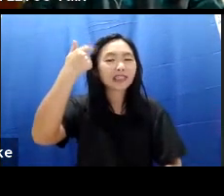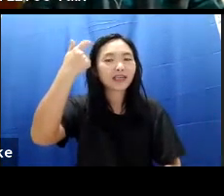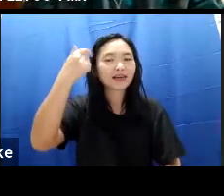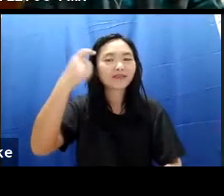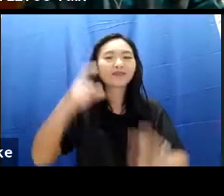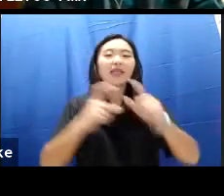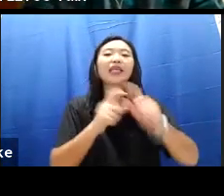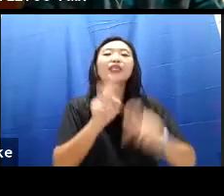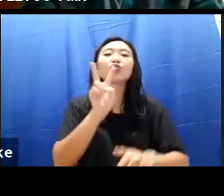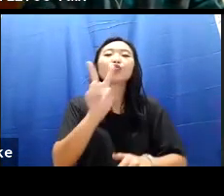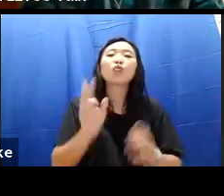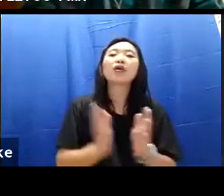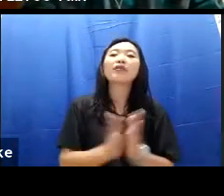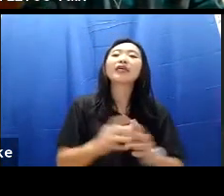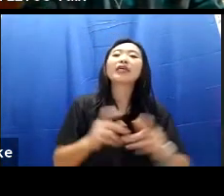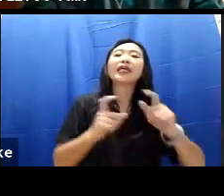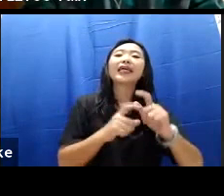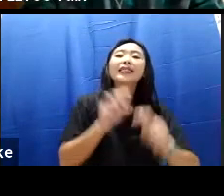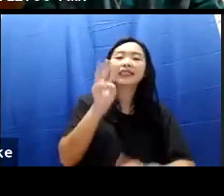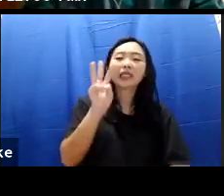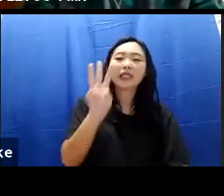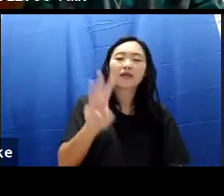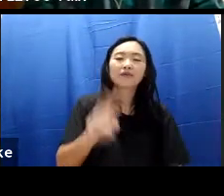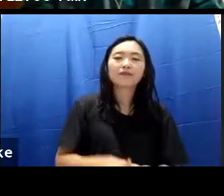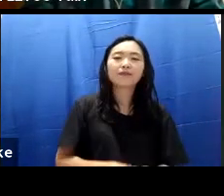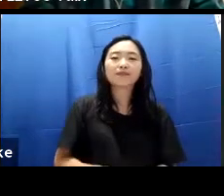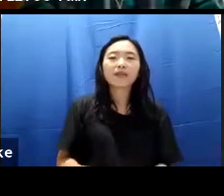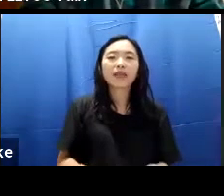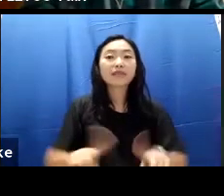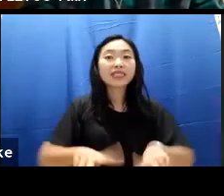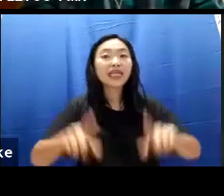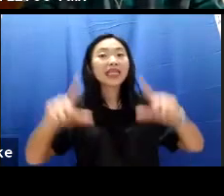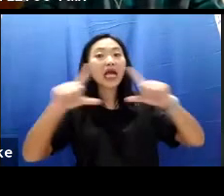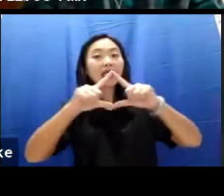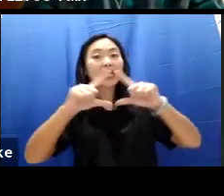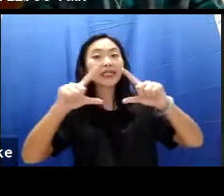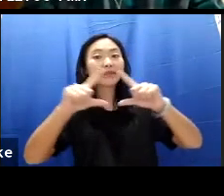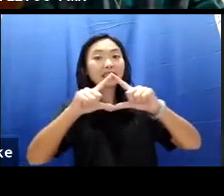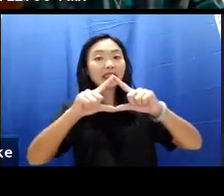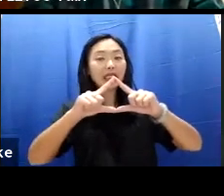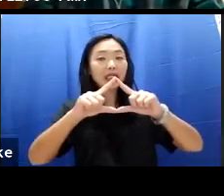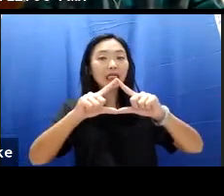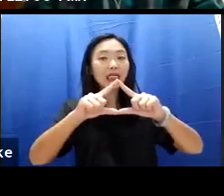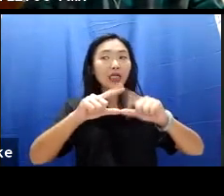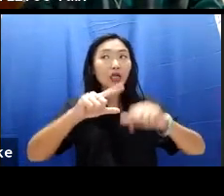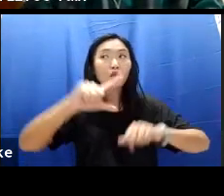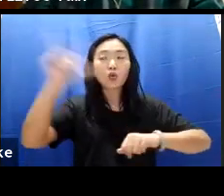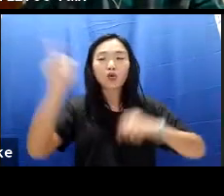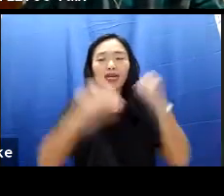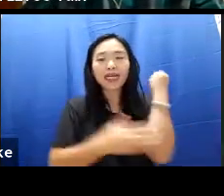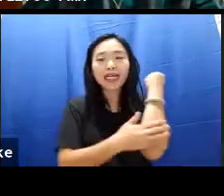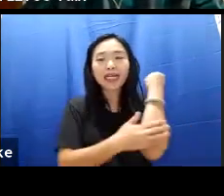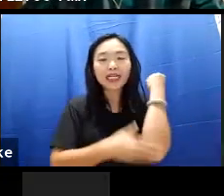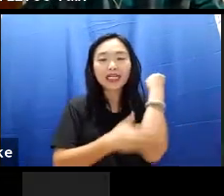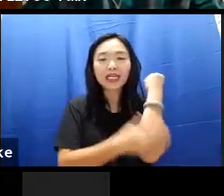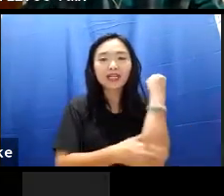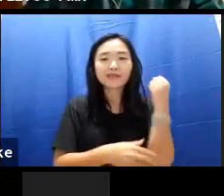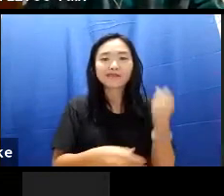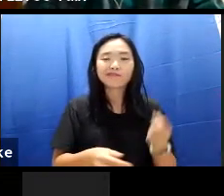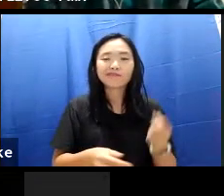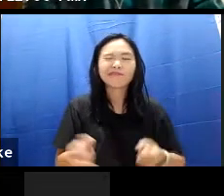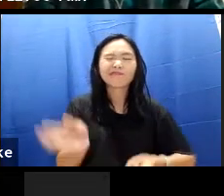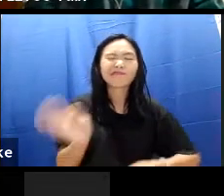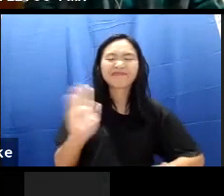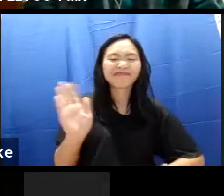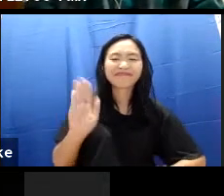kemudian ya menjadi akademisi di luar negeri tidak direncanakan dan tidak diideologis.